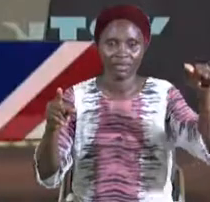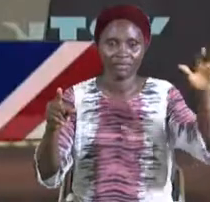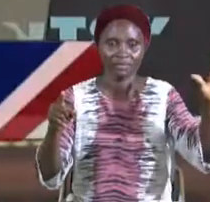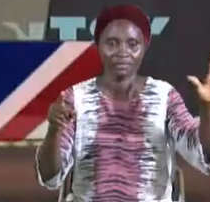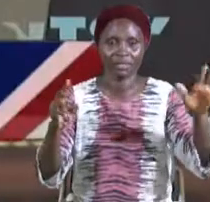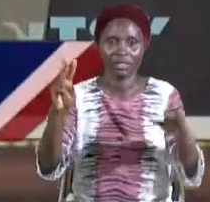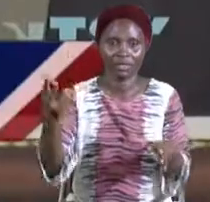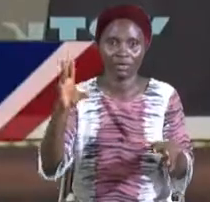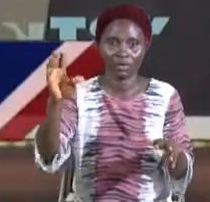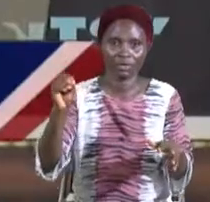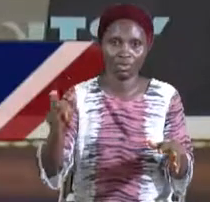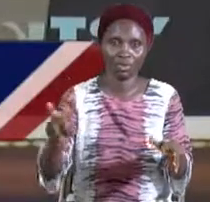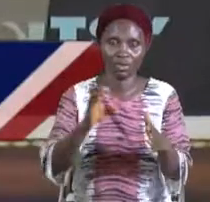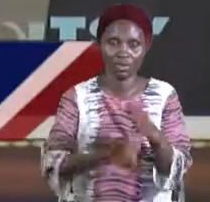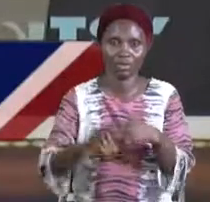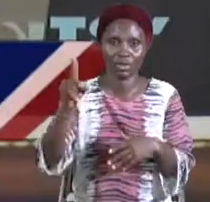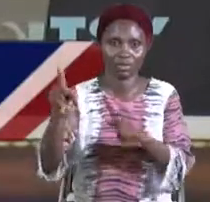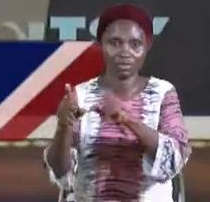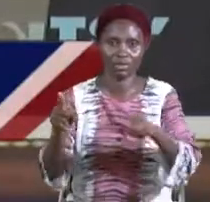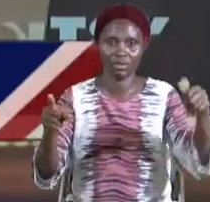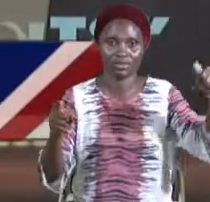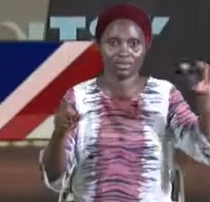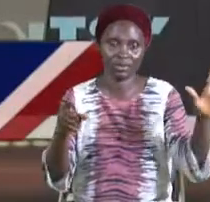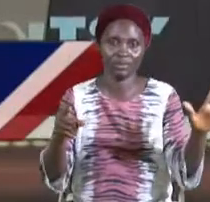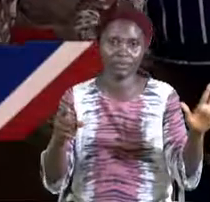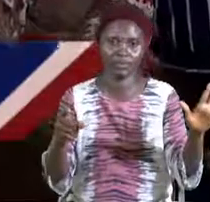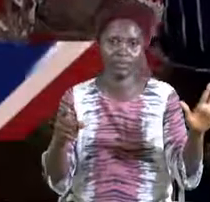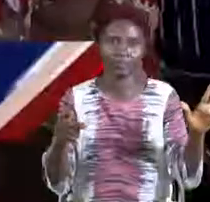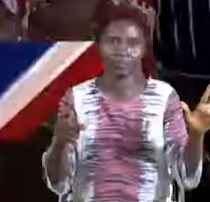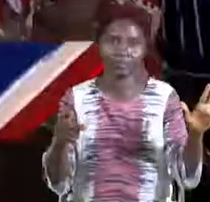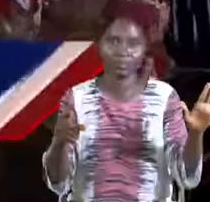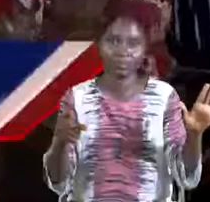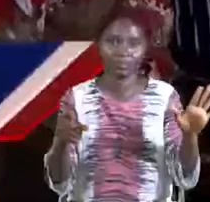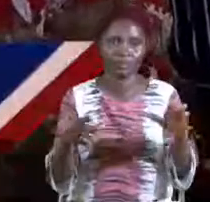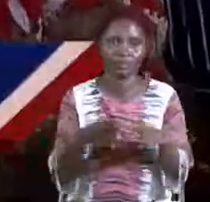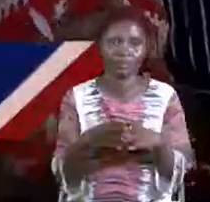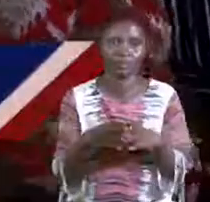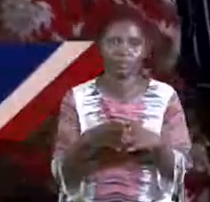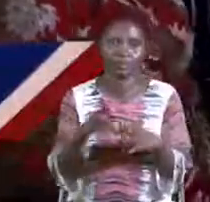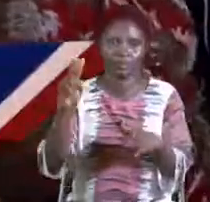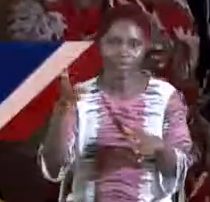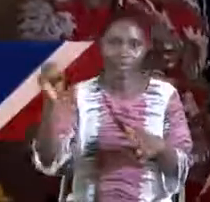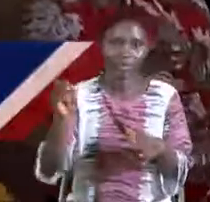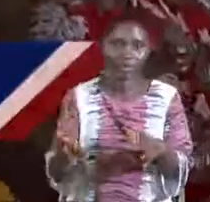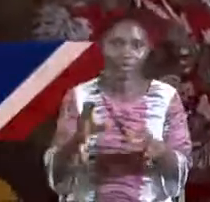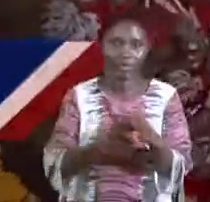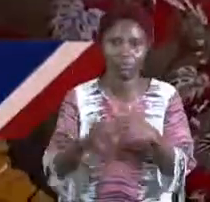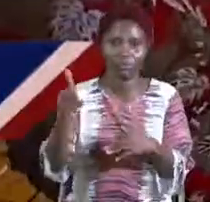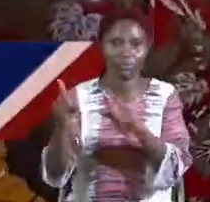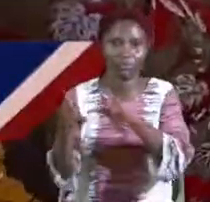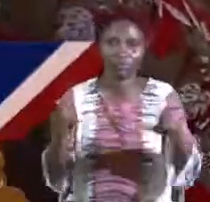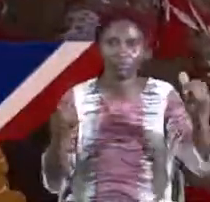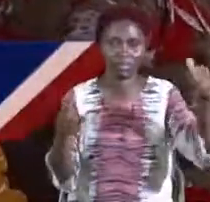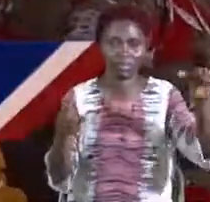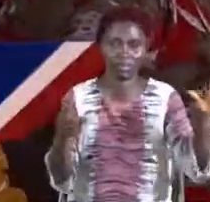Corinthiens, chapitre 1, verset 15. Je vous attends. 2 Corinthiens. 2 Corinthiens, chapitre 1,